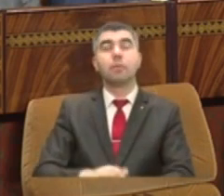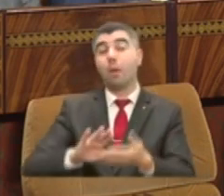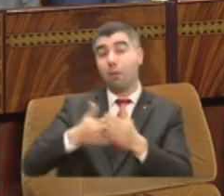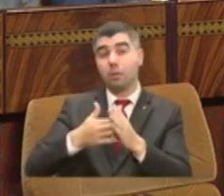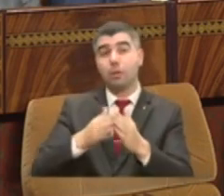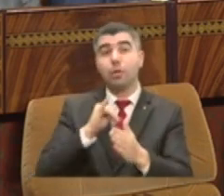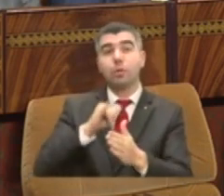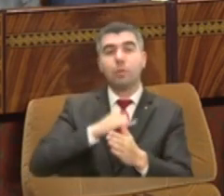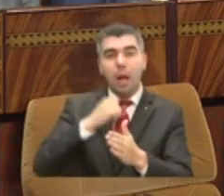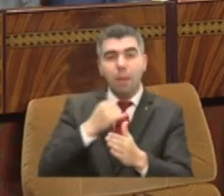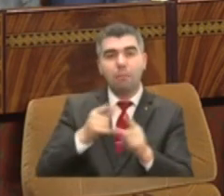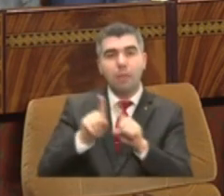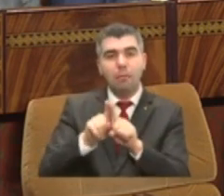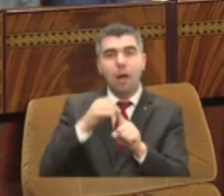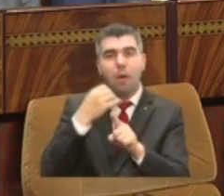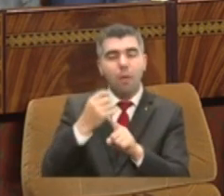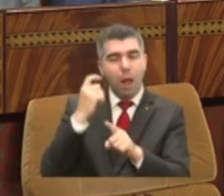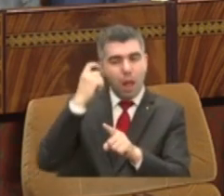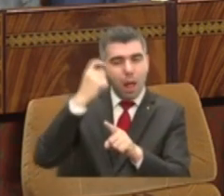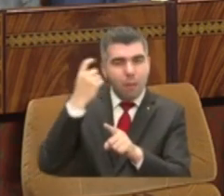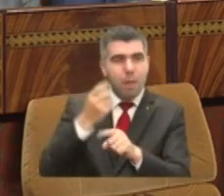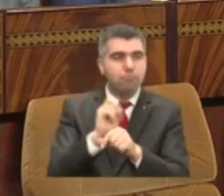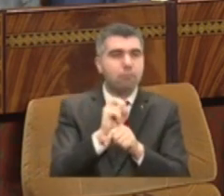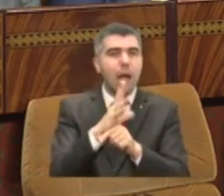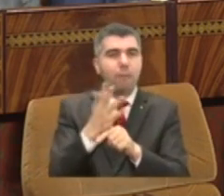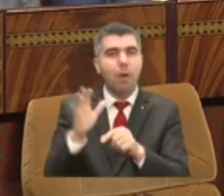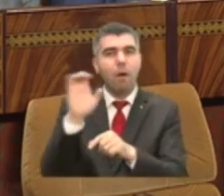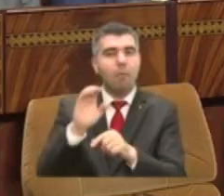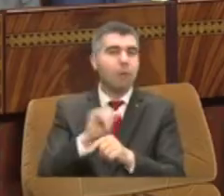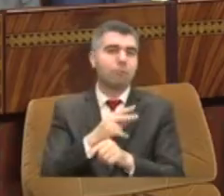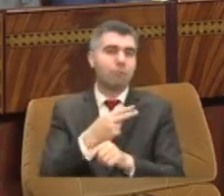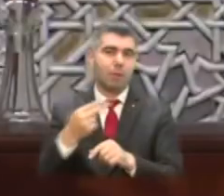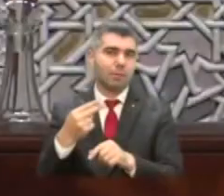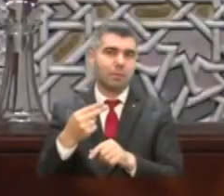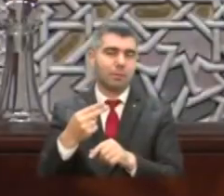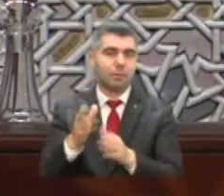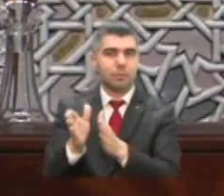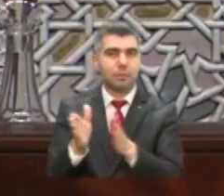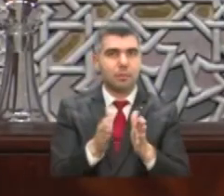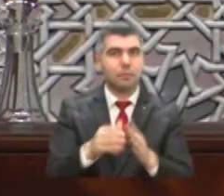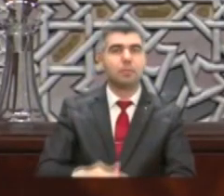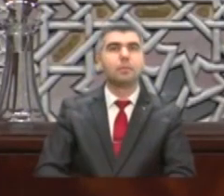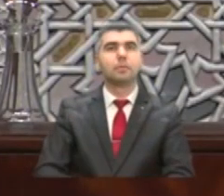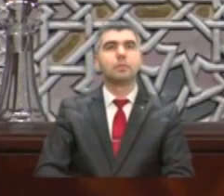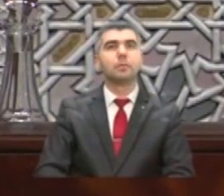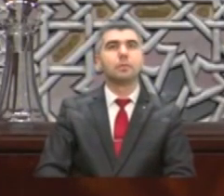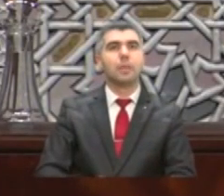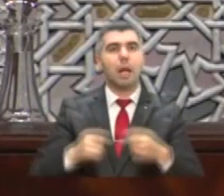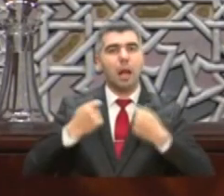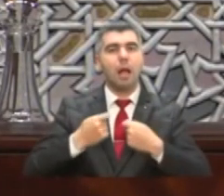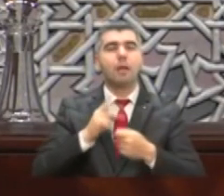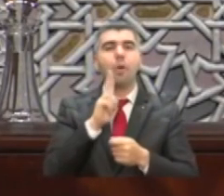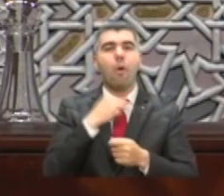وقدراته بدل دفعه إلى التفكير في الهجرة إلى الخارج. وشكرا. شكرا الكلمة